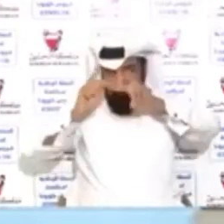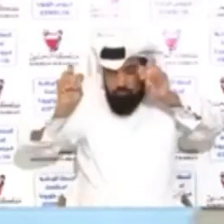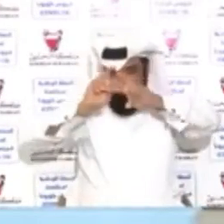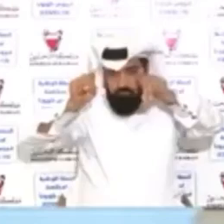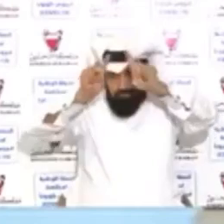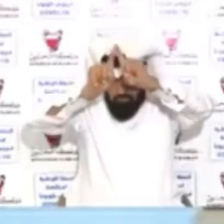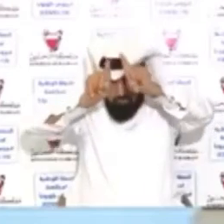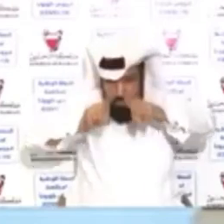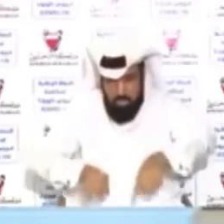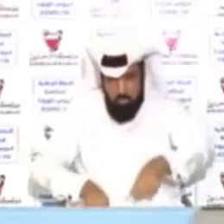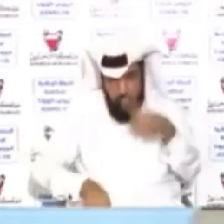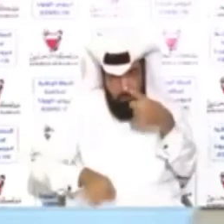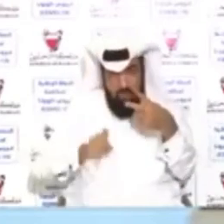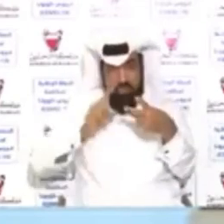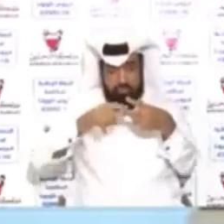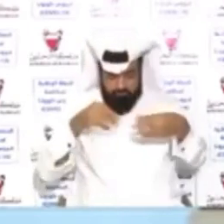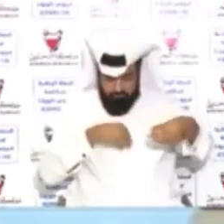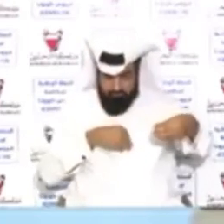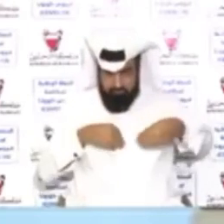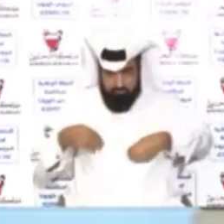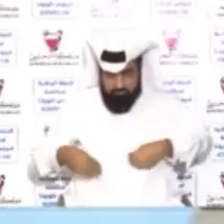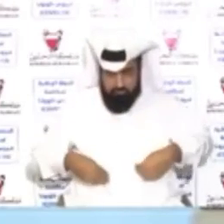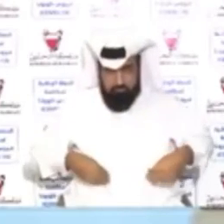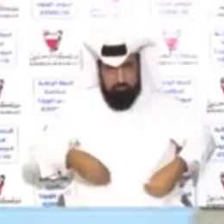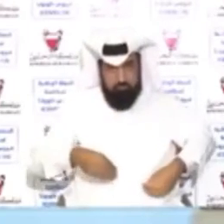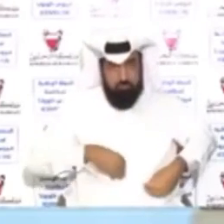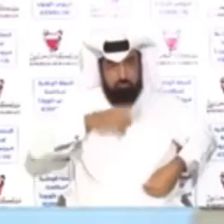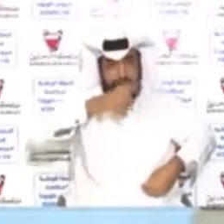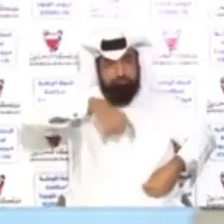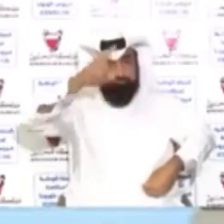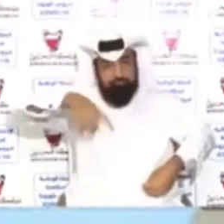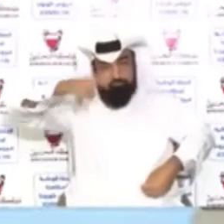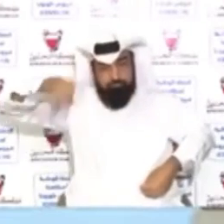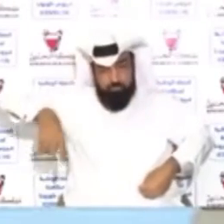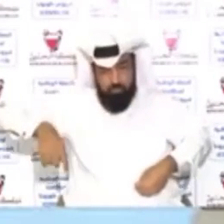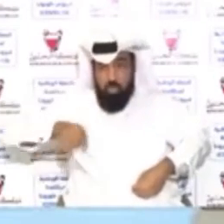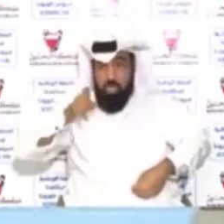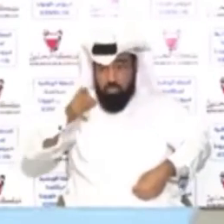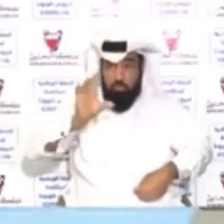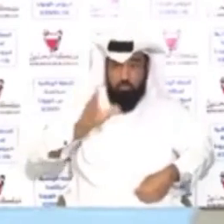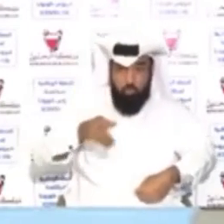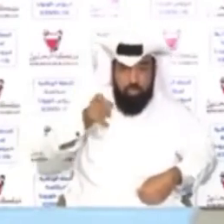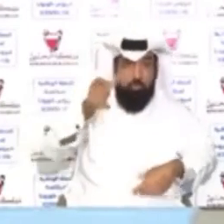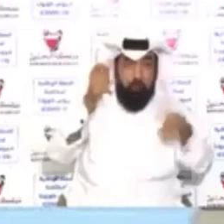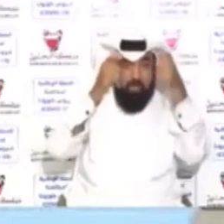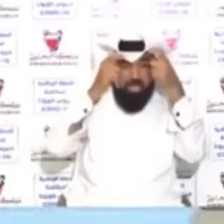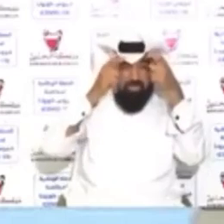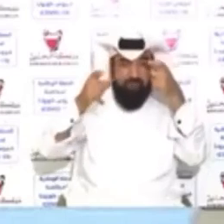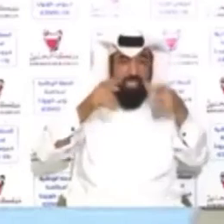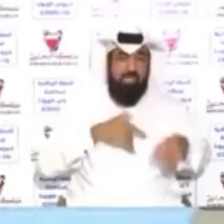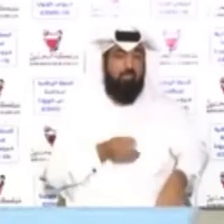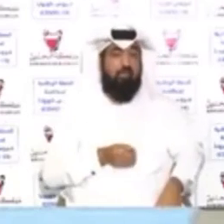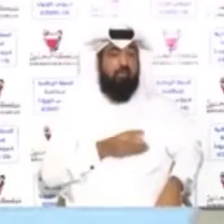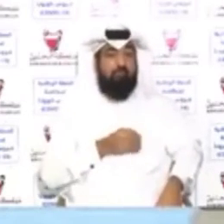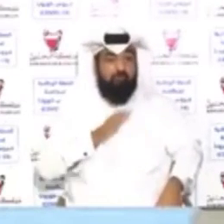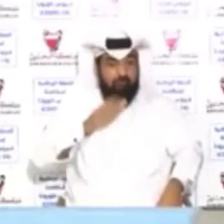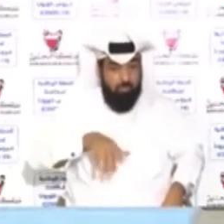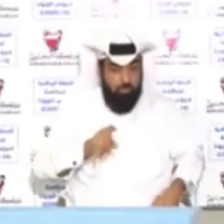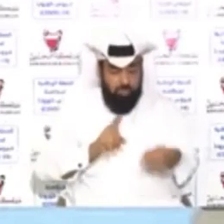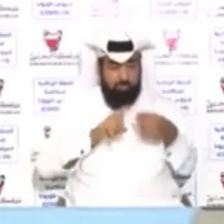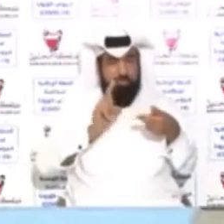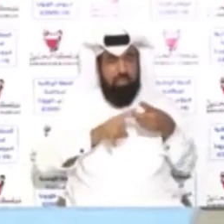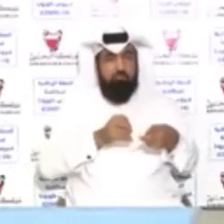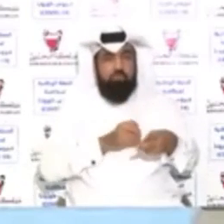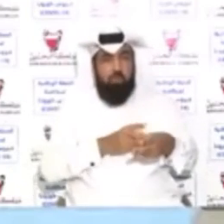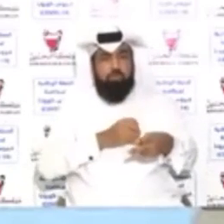أساسي للقلب لكل مريض قبل البدء. إذا المريض عنده مرض في القلب أو عنده نوع من الاضطرابات في ضربات القلب، أو